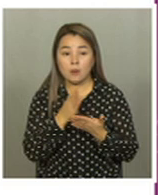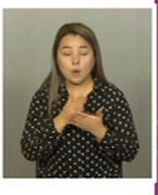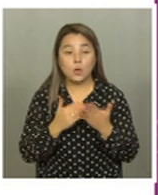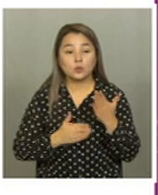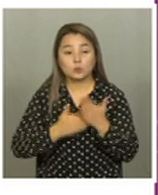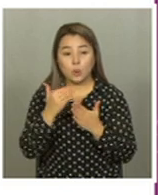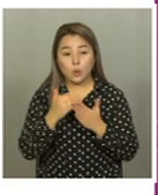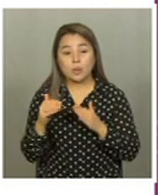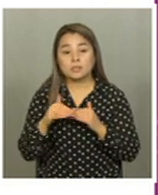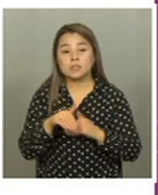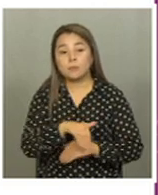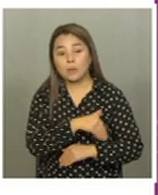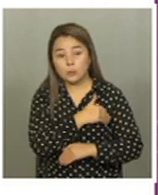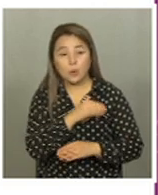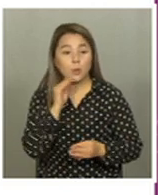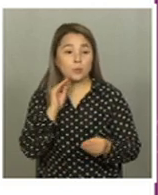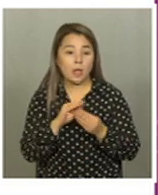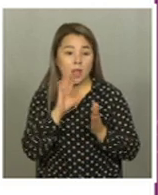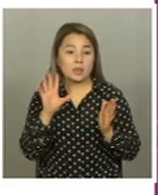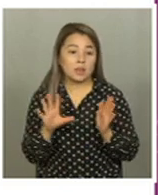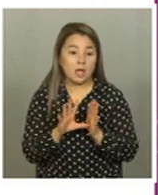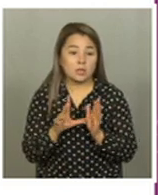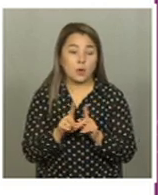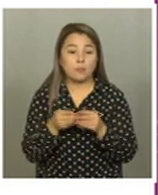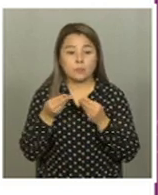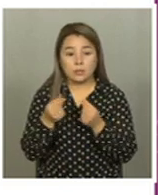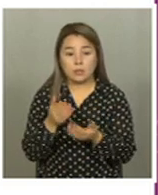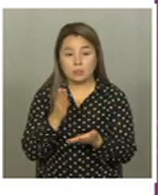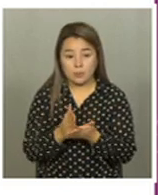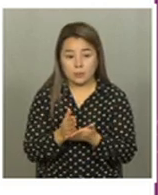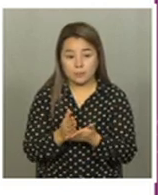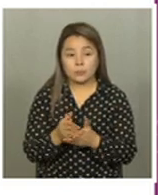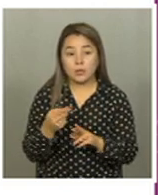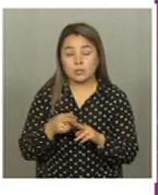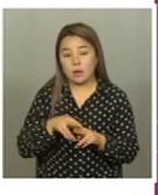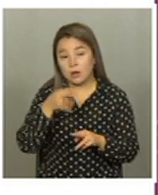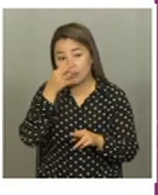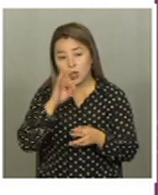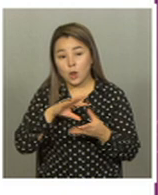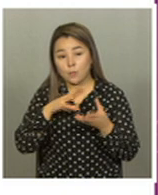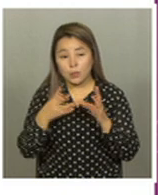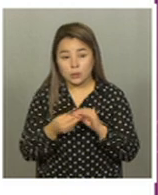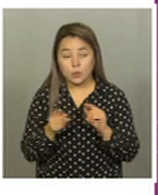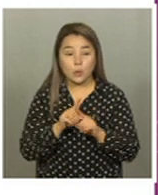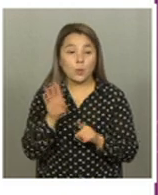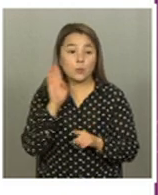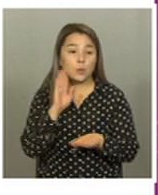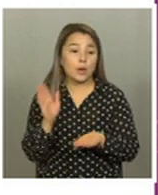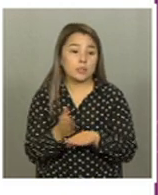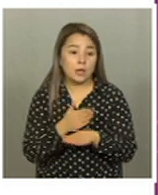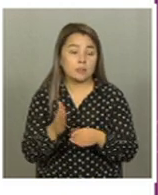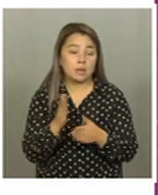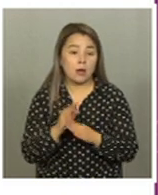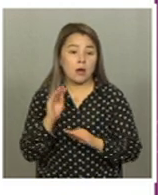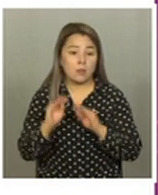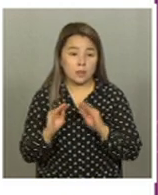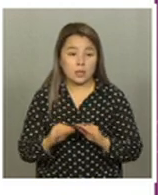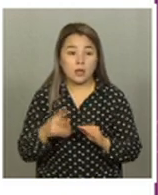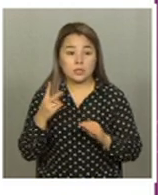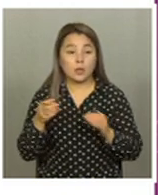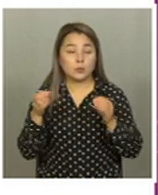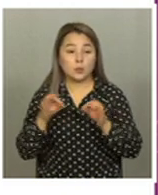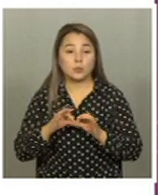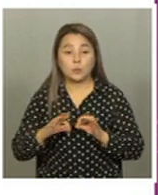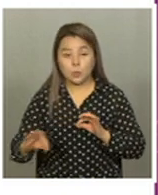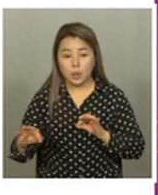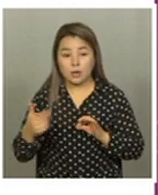температурада тұрақты электр тогы әсерінен айырылады. Тәжірибе нәтижесінде суды айыратын аппараттың екі түтігінде екі түрлі